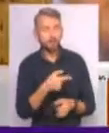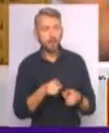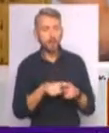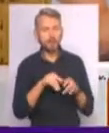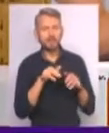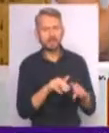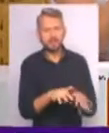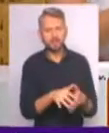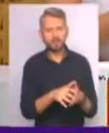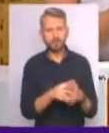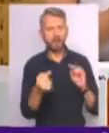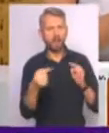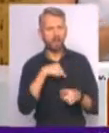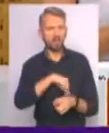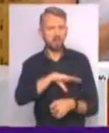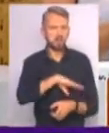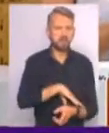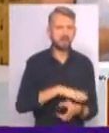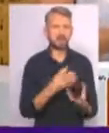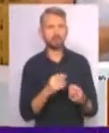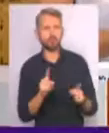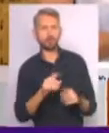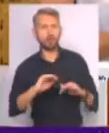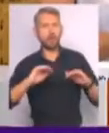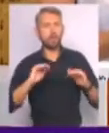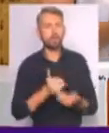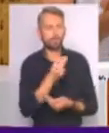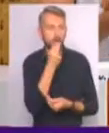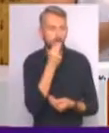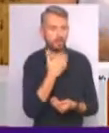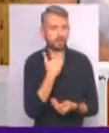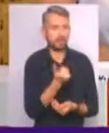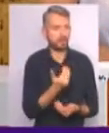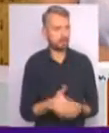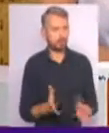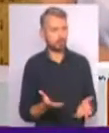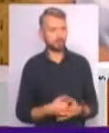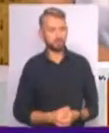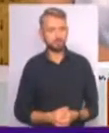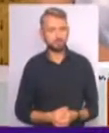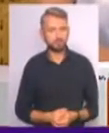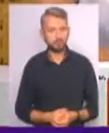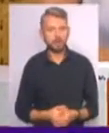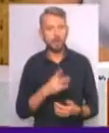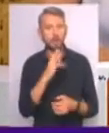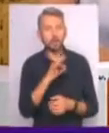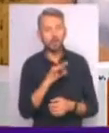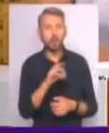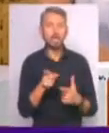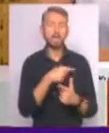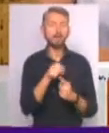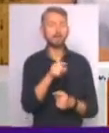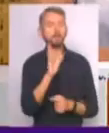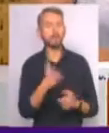там, где-то, или антидепрессивного, или какого-то еще, уменьшается аппетит. Угу. Вот и все. Тобто це можна в принципі, либо там